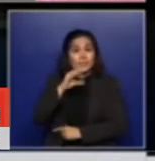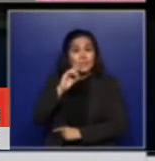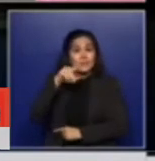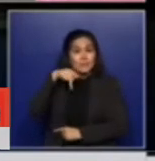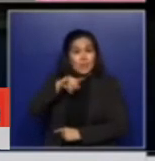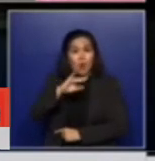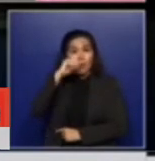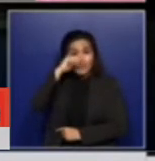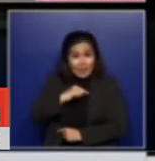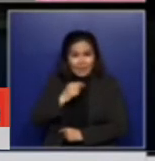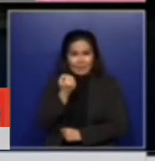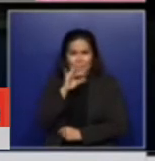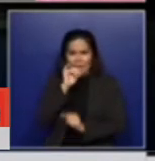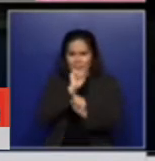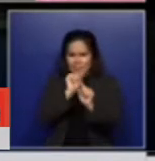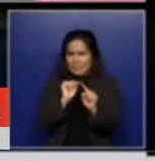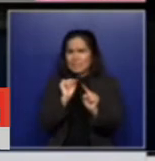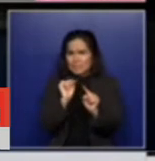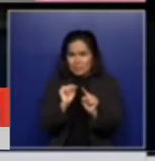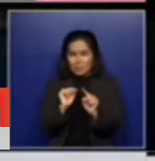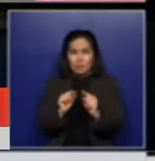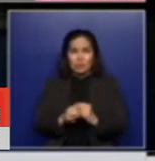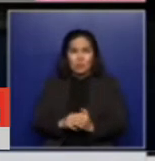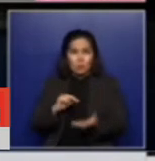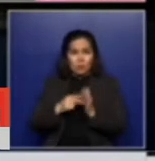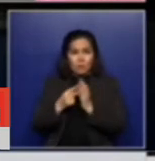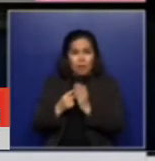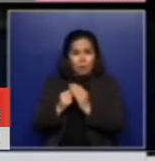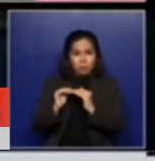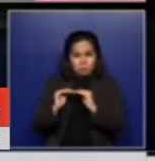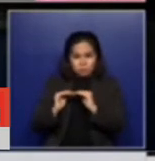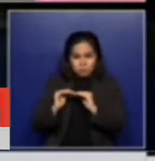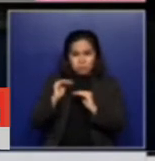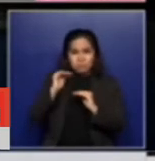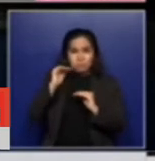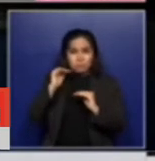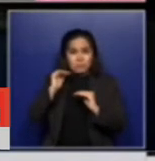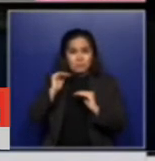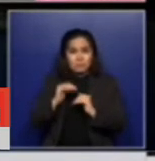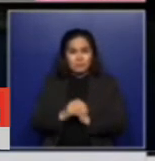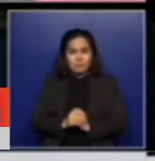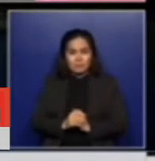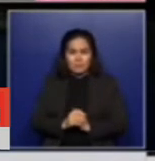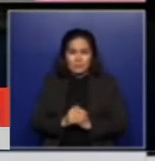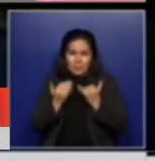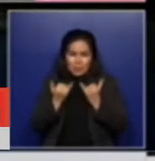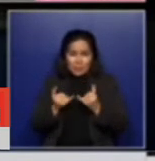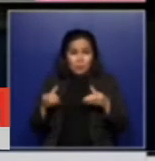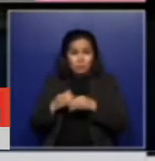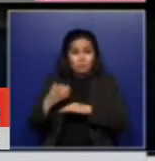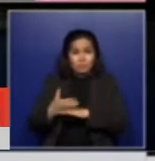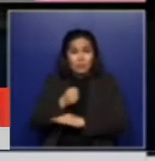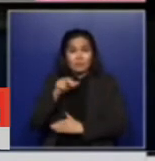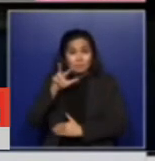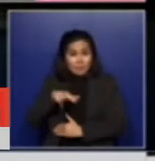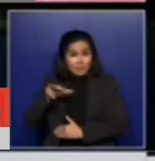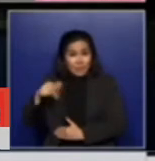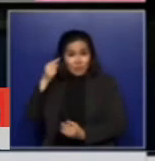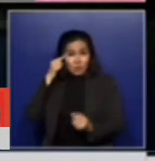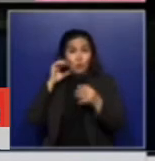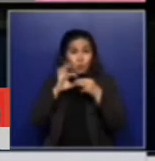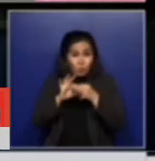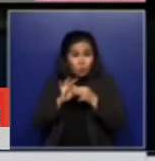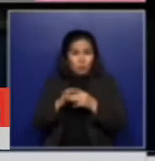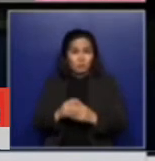ครับ 15% ของ GDP สูงอย่างยิ่งนะครับมันเป็นสิ่งที่พรรคเพื่อไทยนะครับมีความกังวลเป็นอย่างยิ่งว่